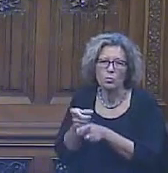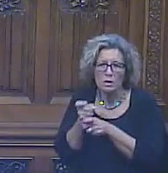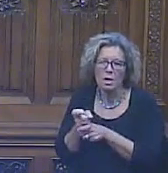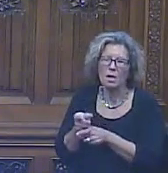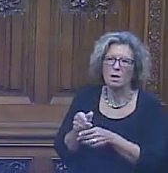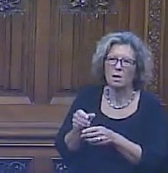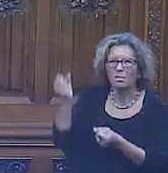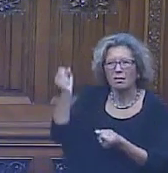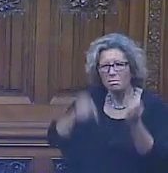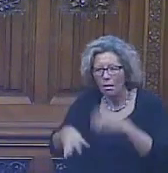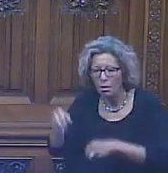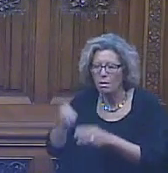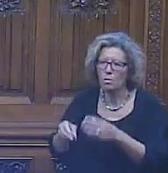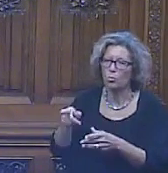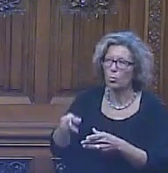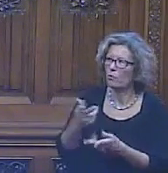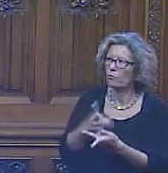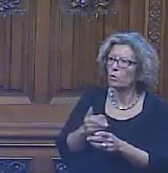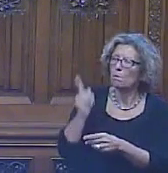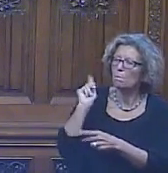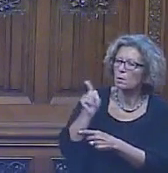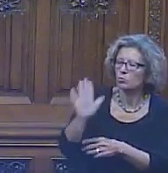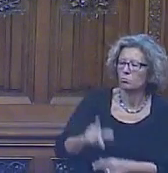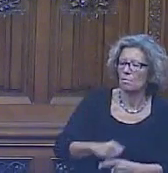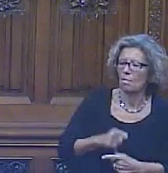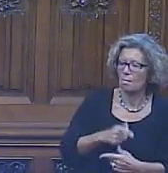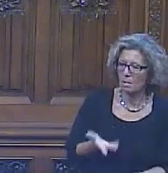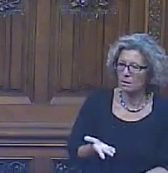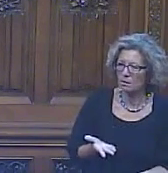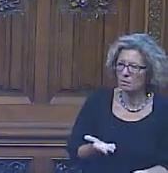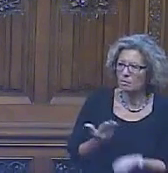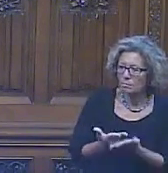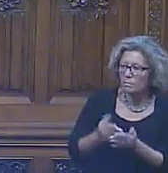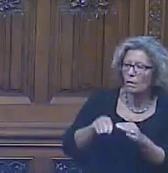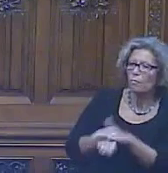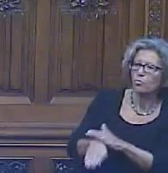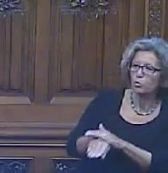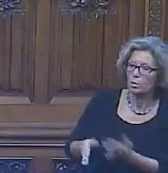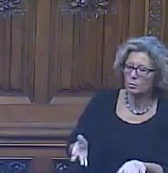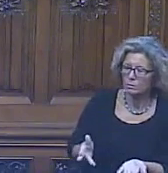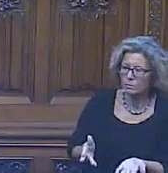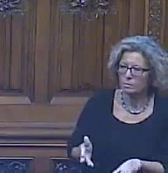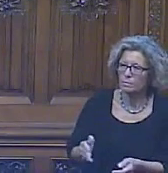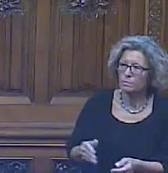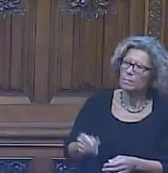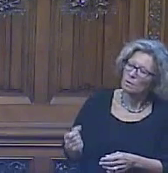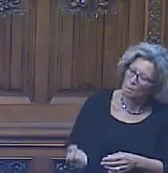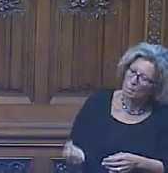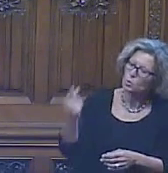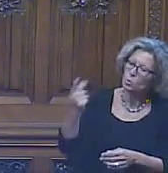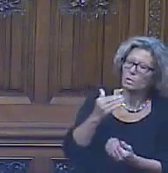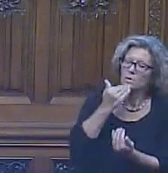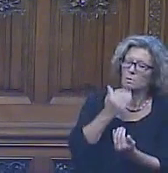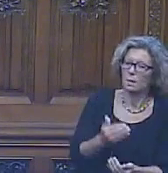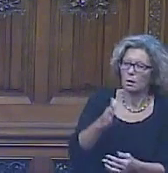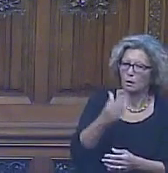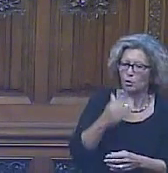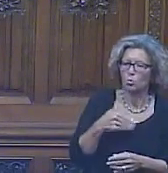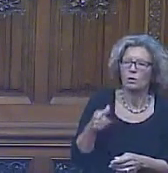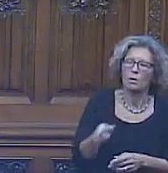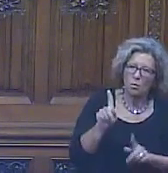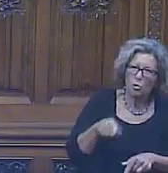vor Terror, vor der Bedrohung ihres Lebens. Ich möchte mich aber ganz besonders bedanken bei